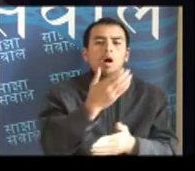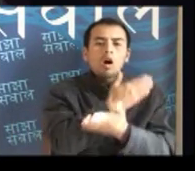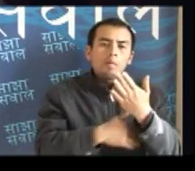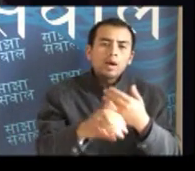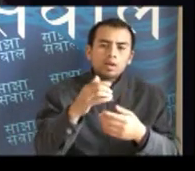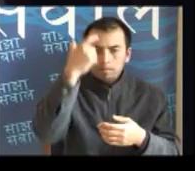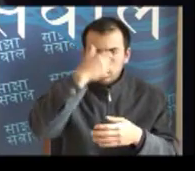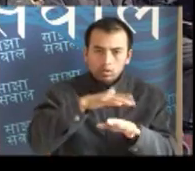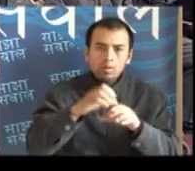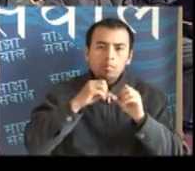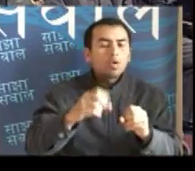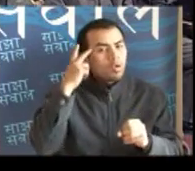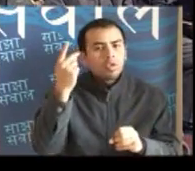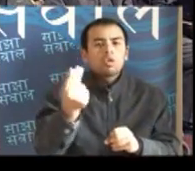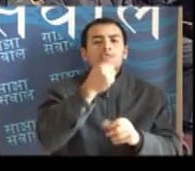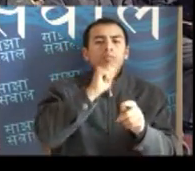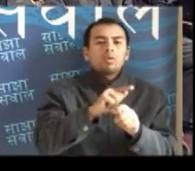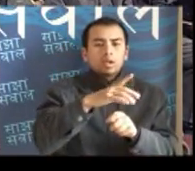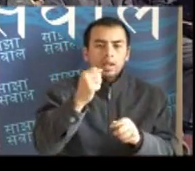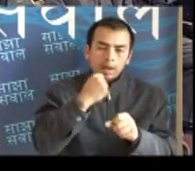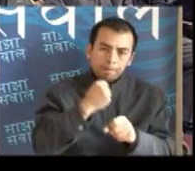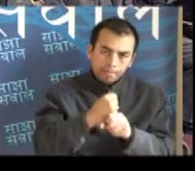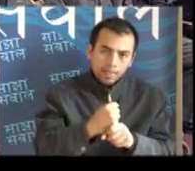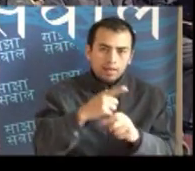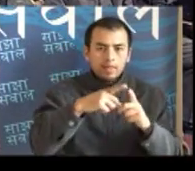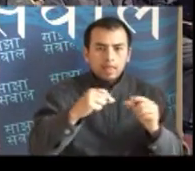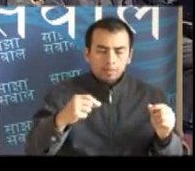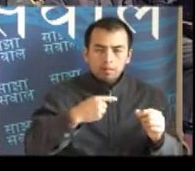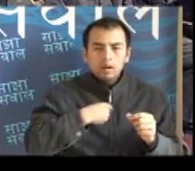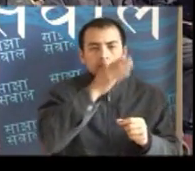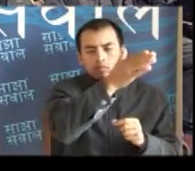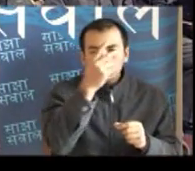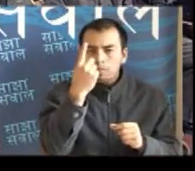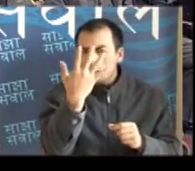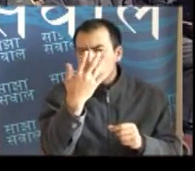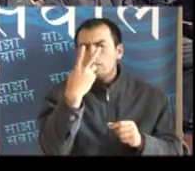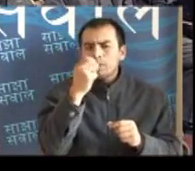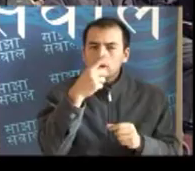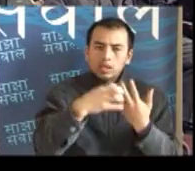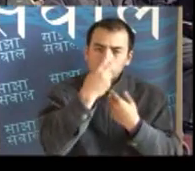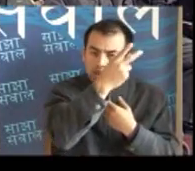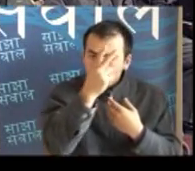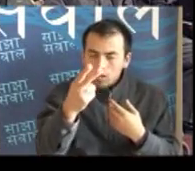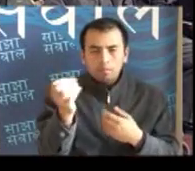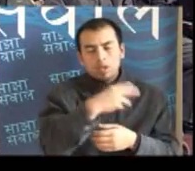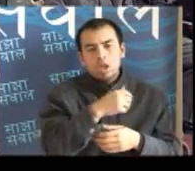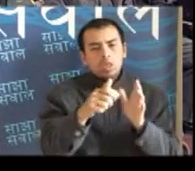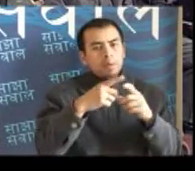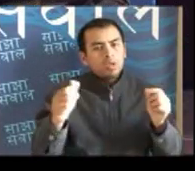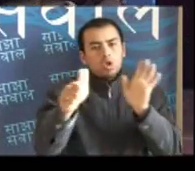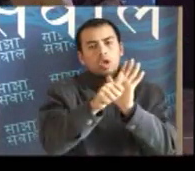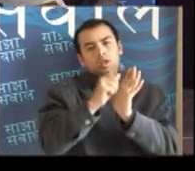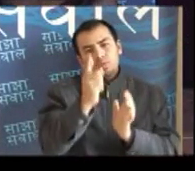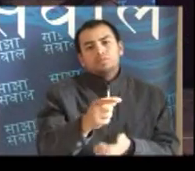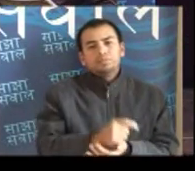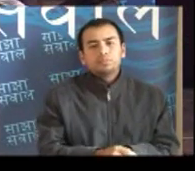भएका व्यक्तिहरूको प्रयोगमा सहजता आउने गरी बनाउने कुरामा जापान मैले भिजिट गरेका 15-20 देशहरूमध्ये सबैभन्दा अगाडि छ जस्तो